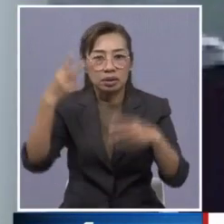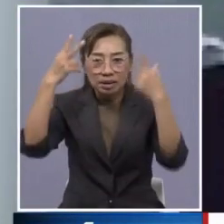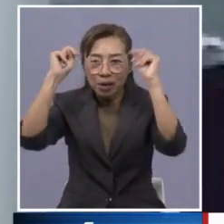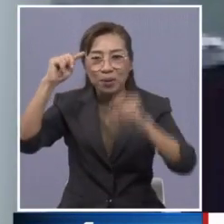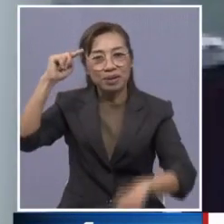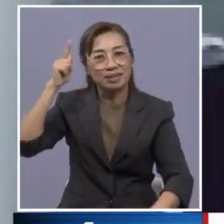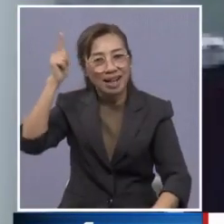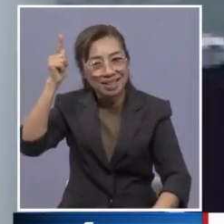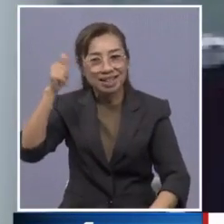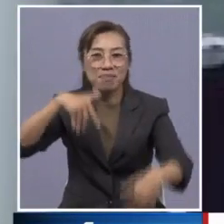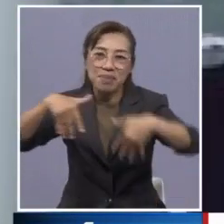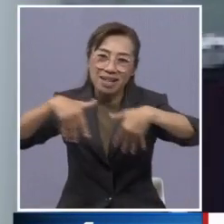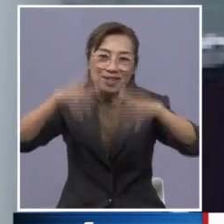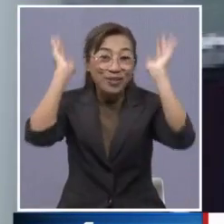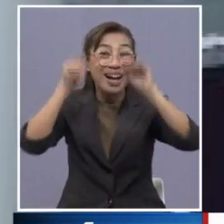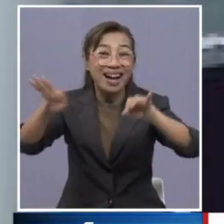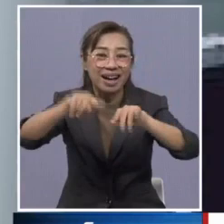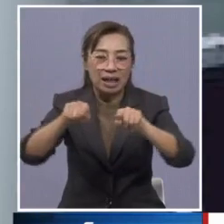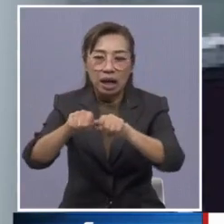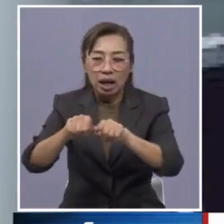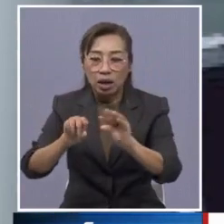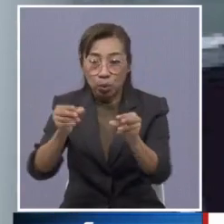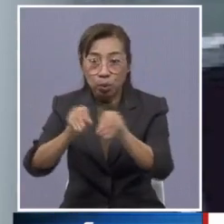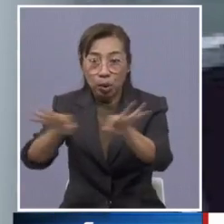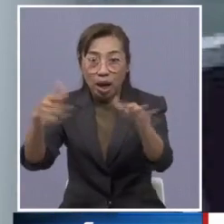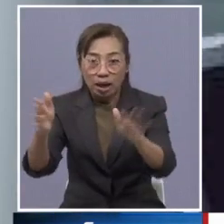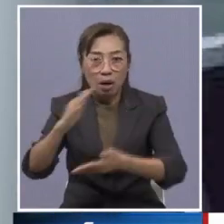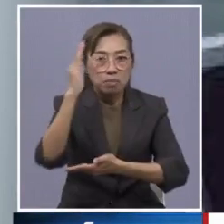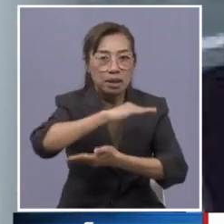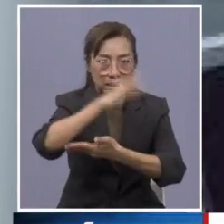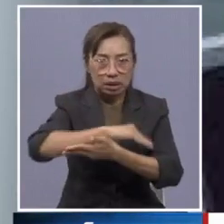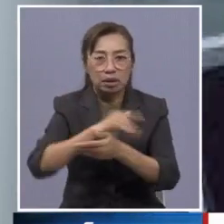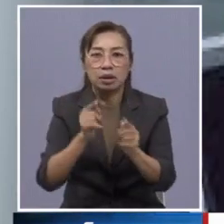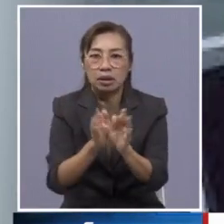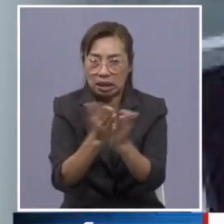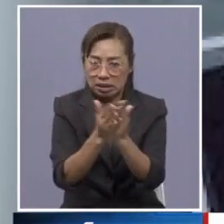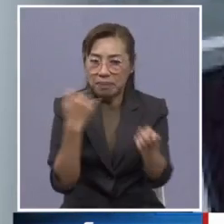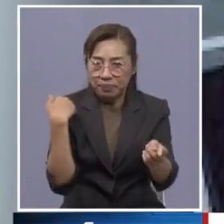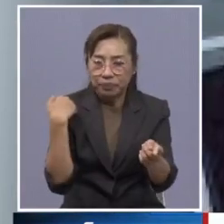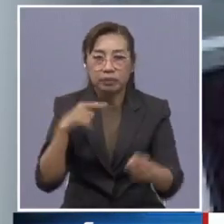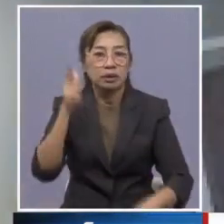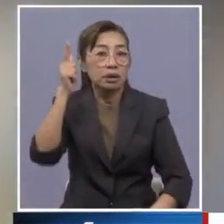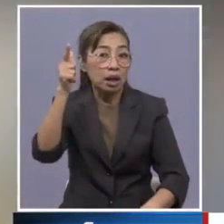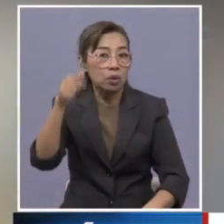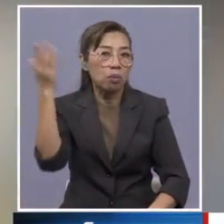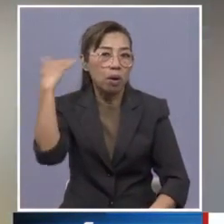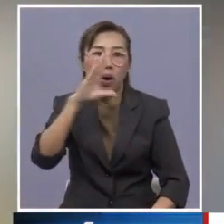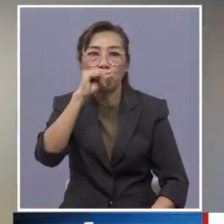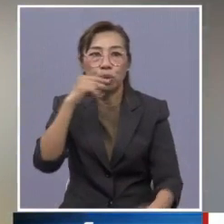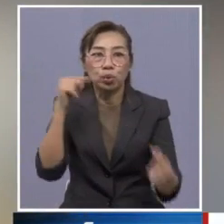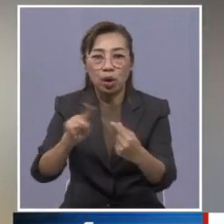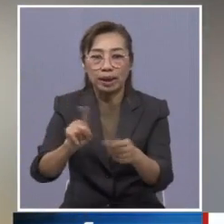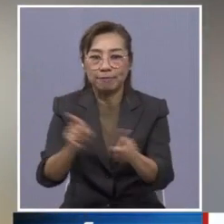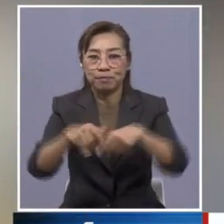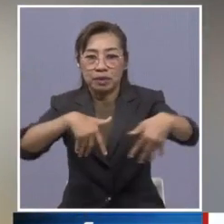แล้วก็มีการจัดพิมพ์ลงในหนังสือที่ชื่อว่านายกทักษิสินพบประชาชนด้วยเนี่ยนะครับอดีตนายกทักษิณมีการพูดถึงการ